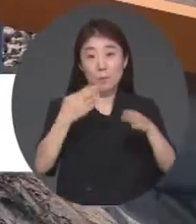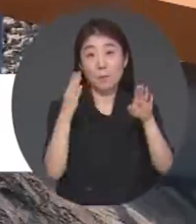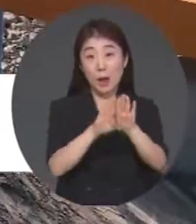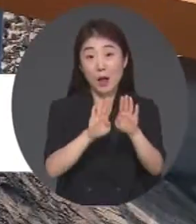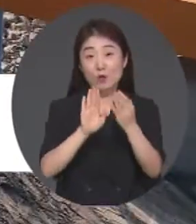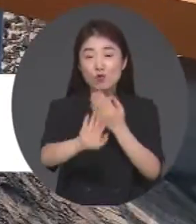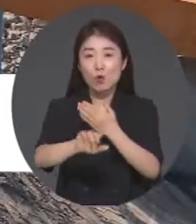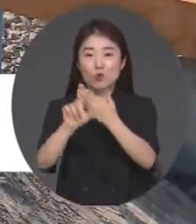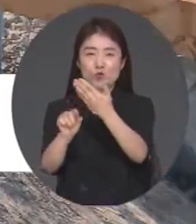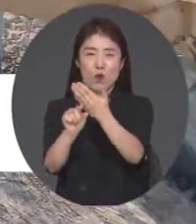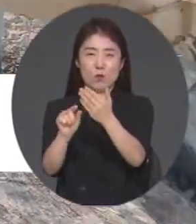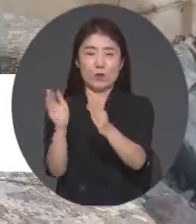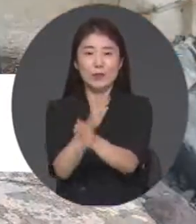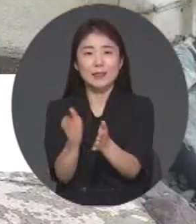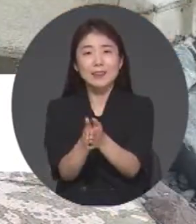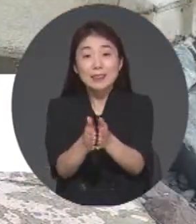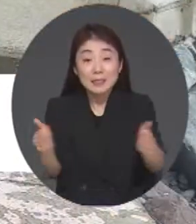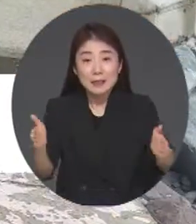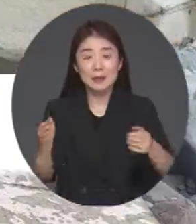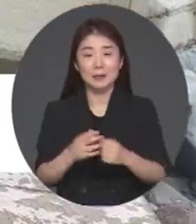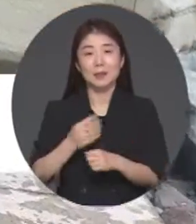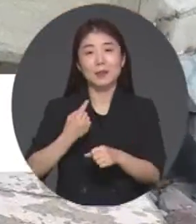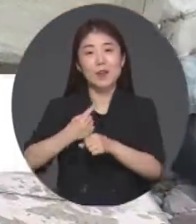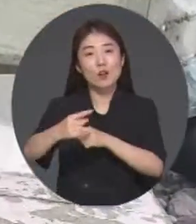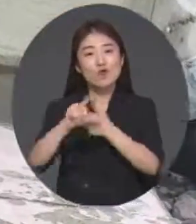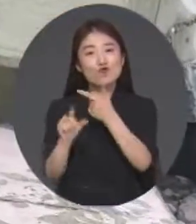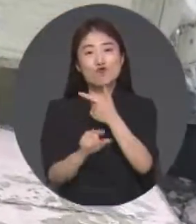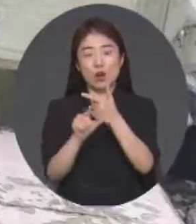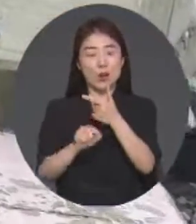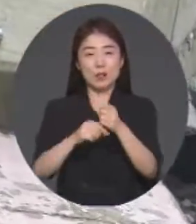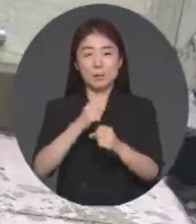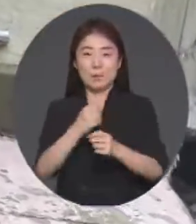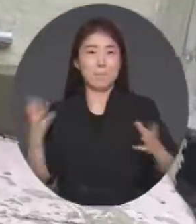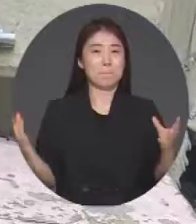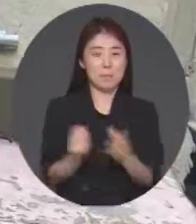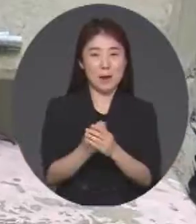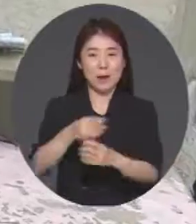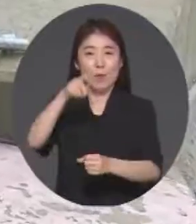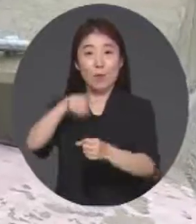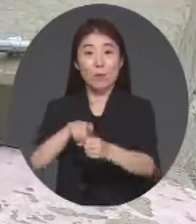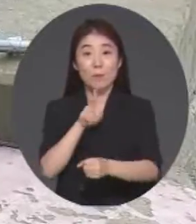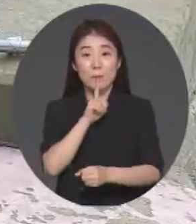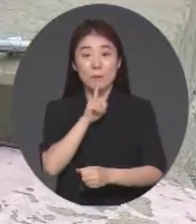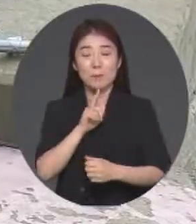후인 오는 9월부터 다시 시작해 내년 6월까지 끝낼 계획이라고 밝혔습니다.